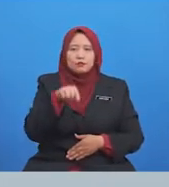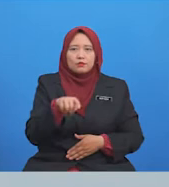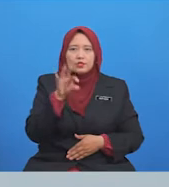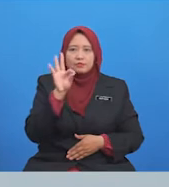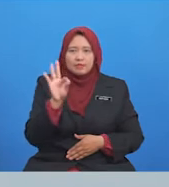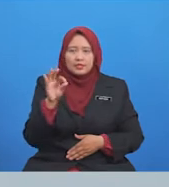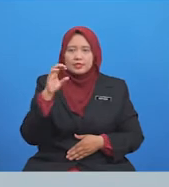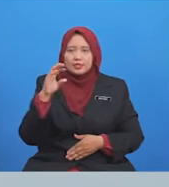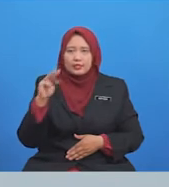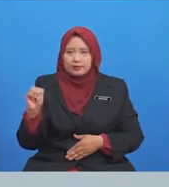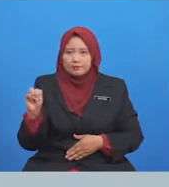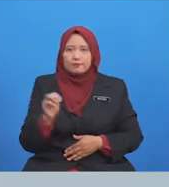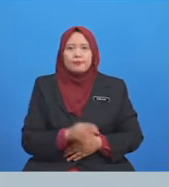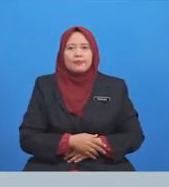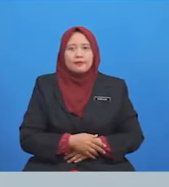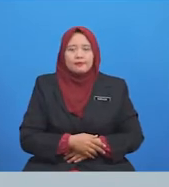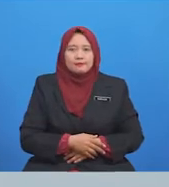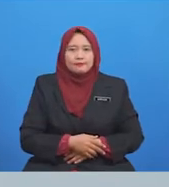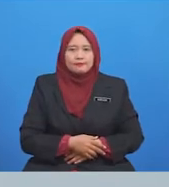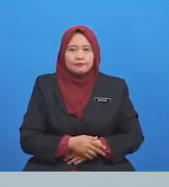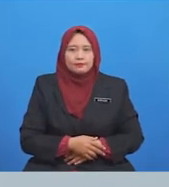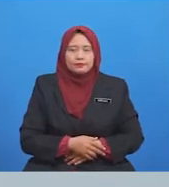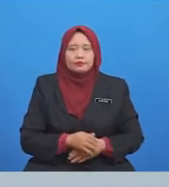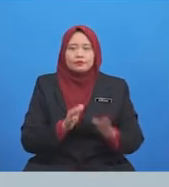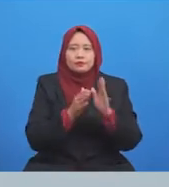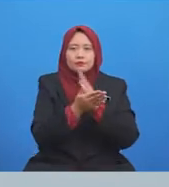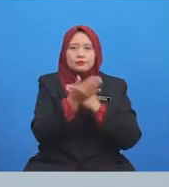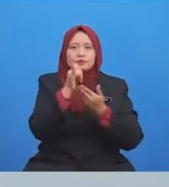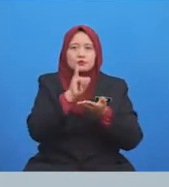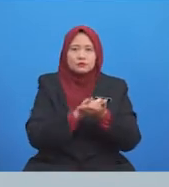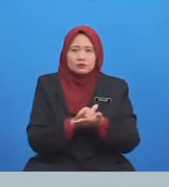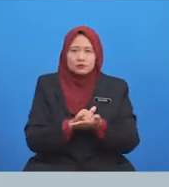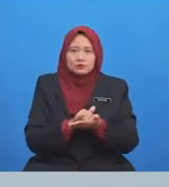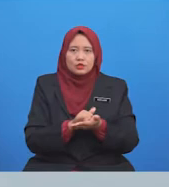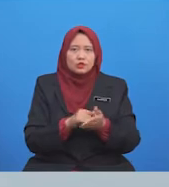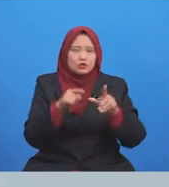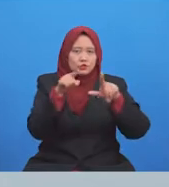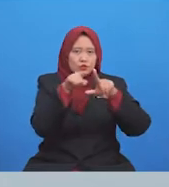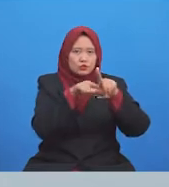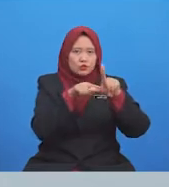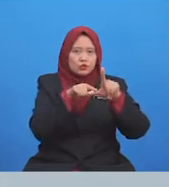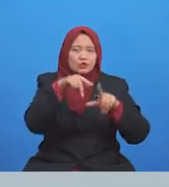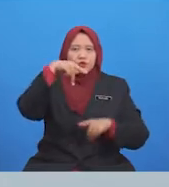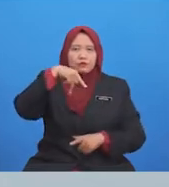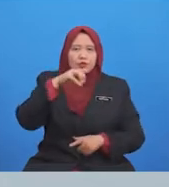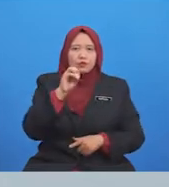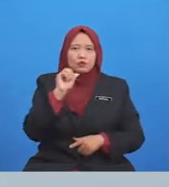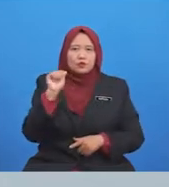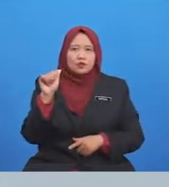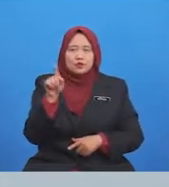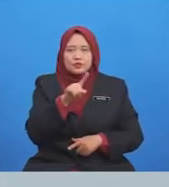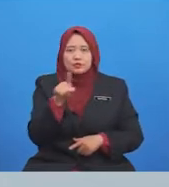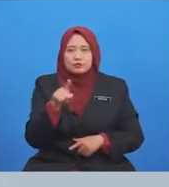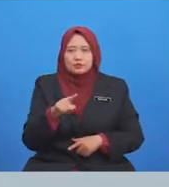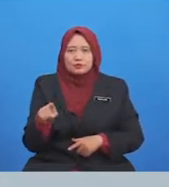6.9 cm. Kesimpulannya, kita dapati bahawa sudut POA bersamaan dengan